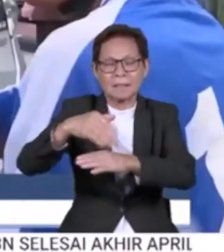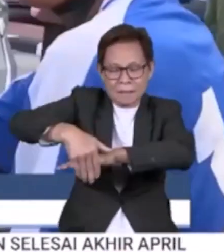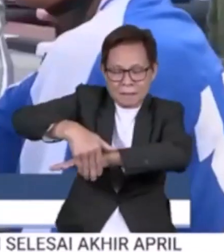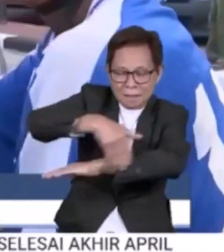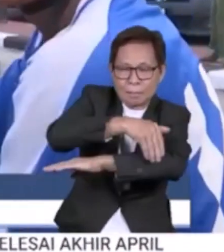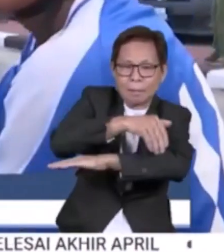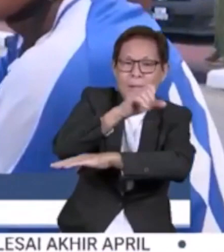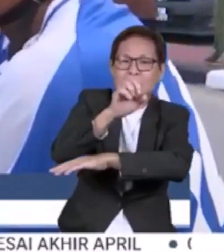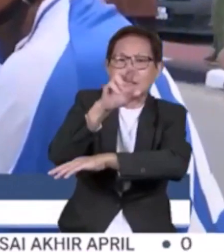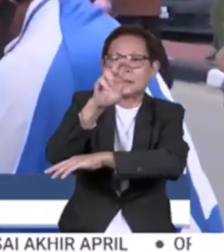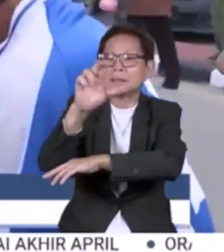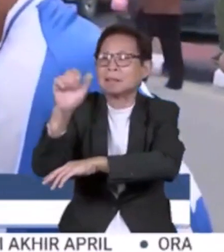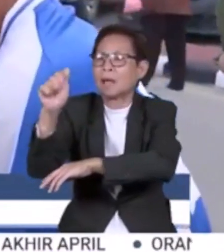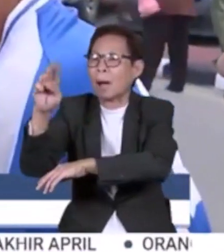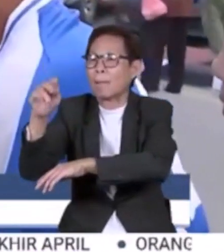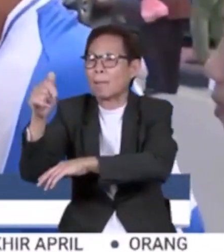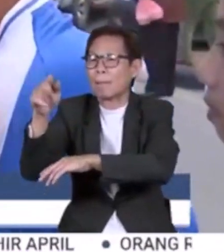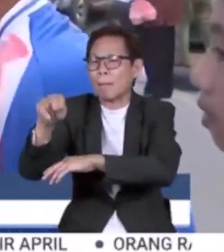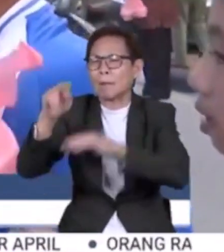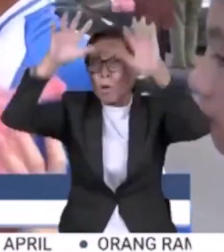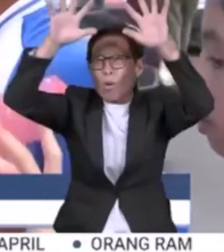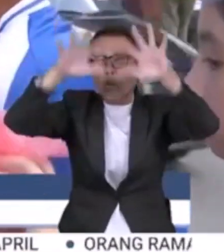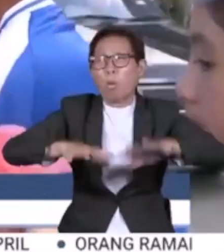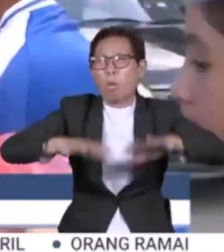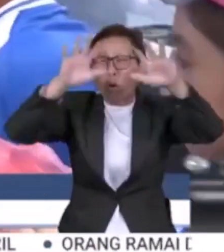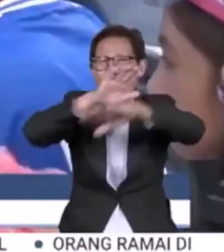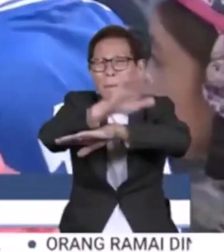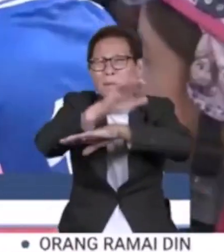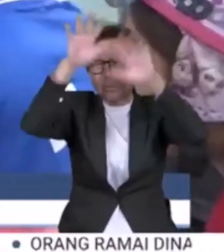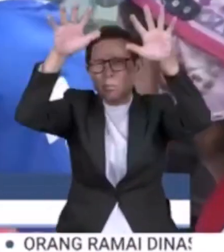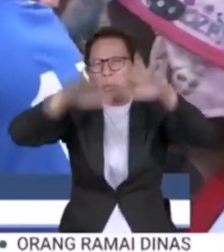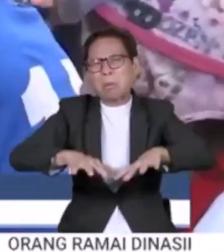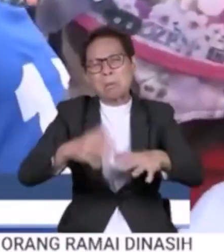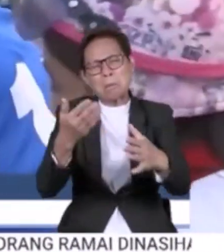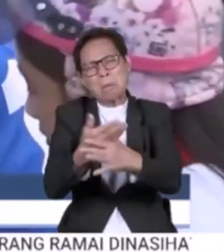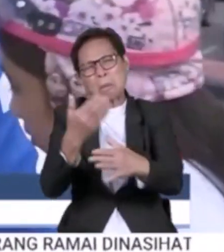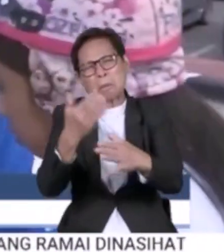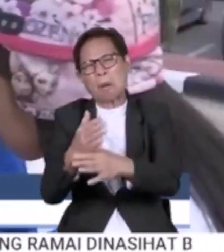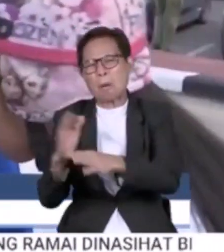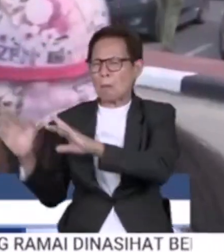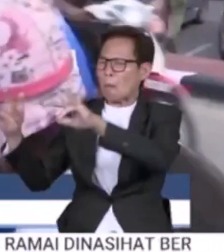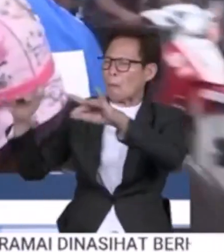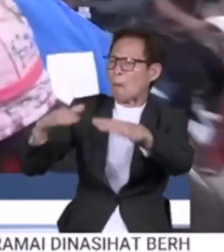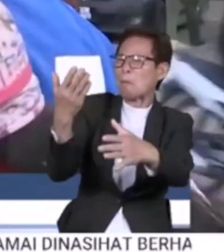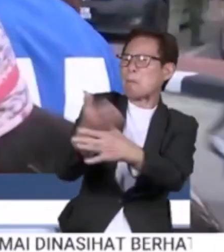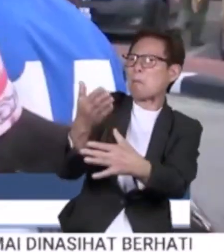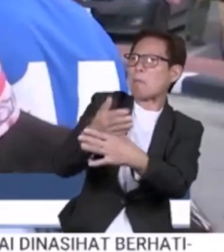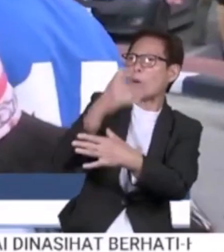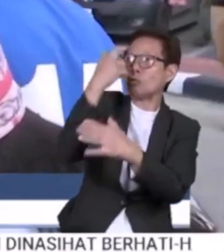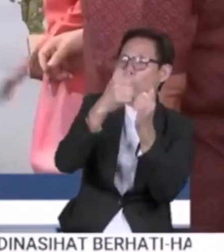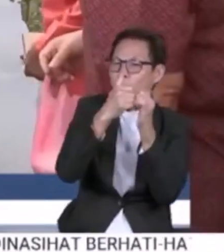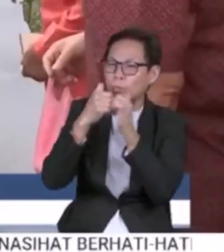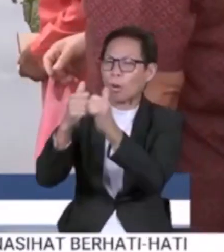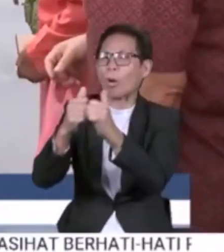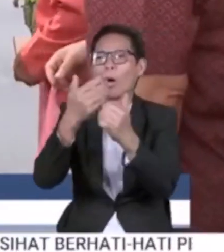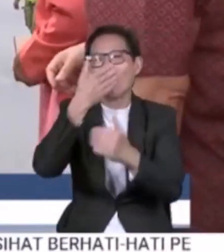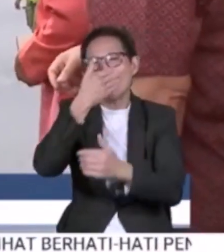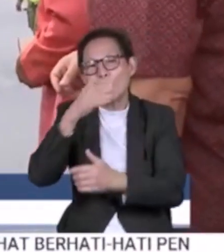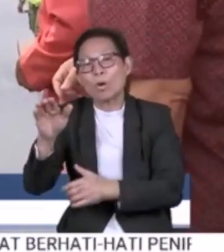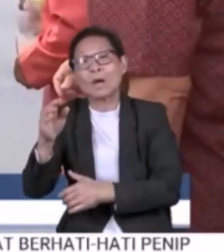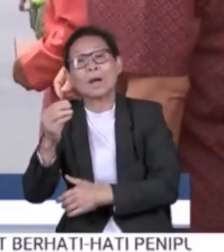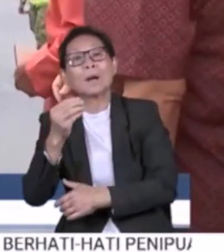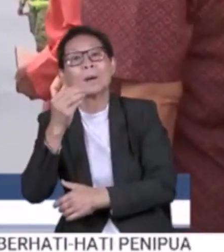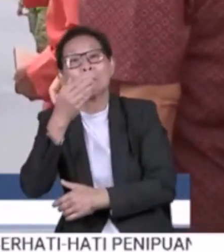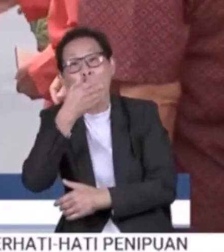aman hujan lebat yang turun pada lewat petang sedikit menyejajaskan kehadiran orang ramai untuk bersama-sama berbuka